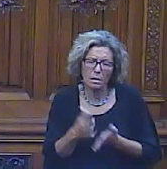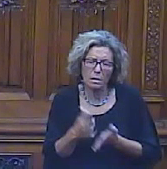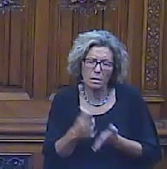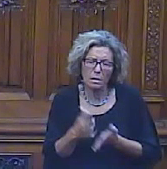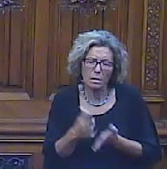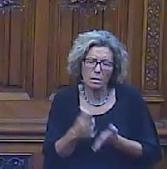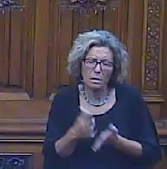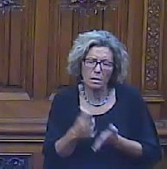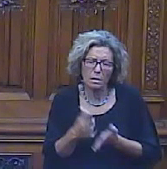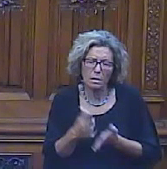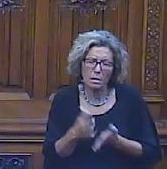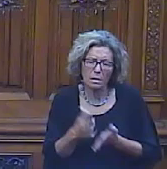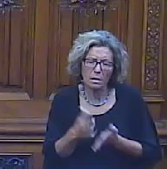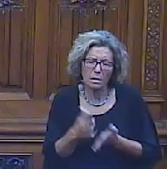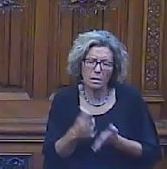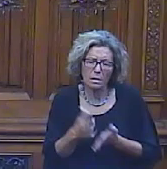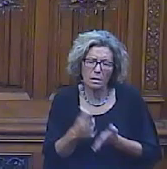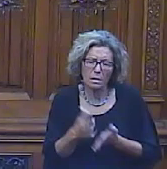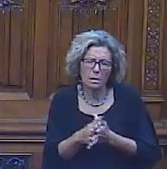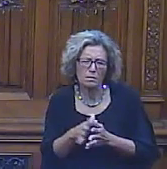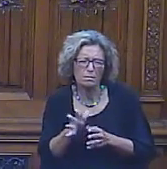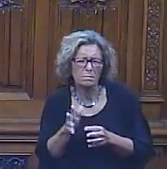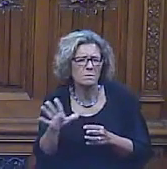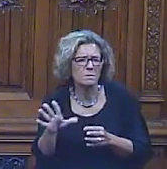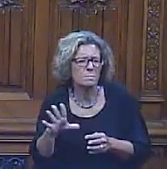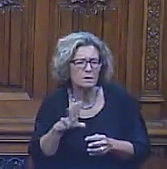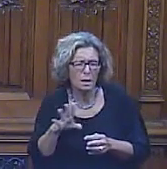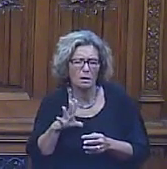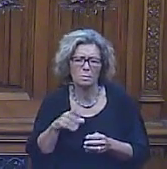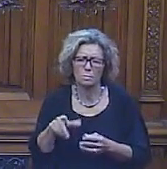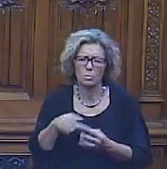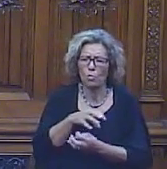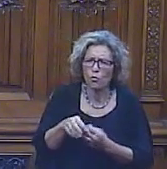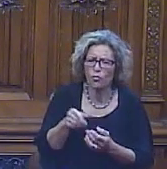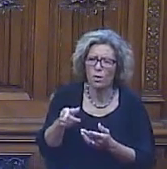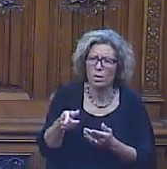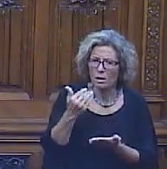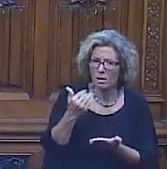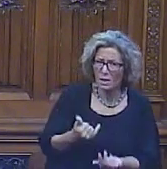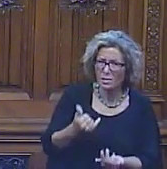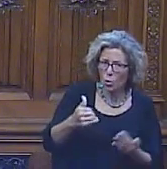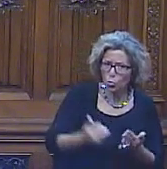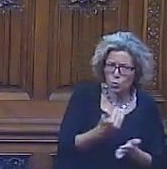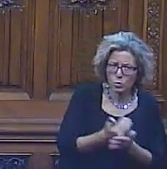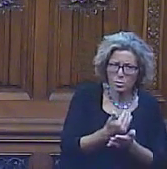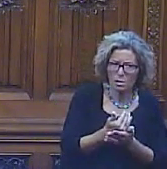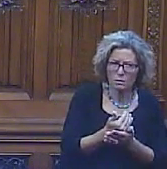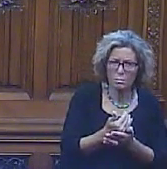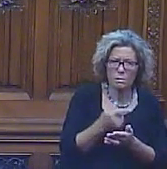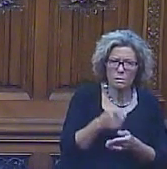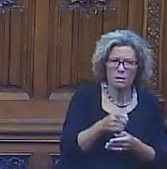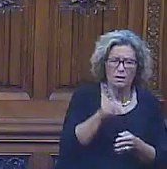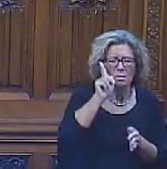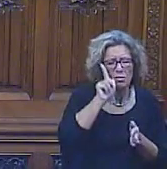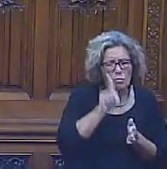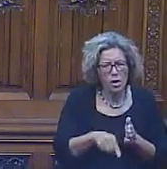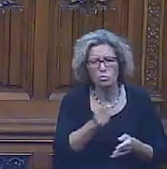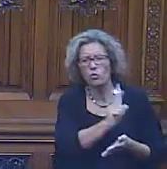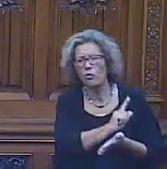diese humanitäre Tragödie, diese Katastrophe noch nützen zu wollen, mit Falsch-